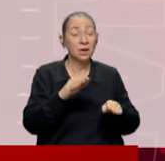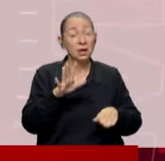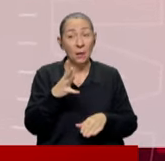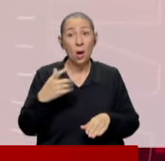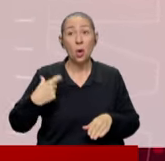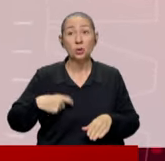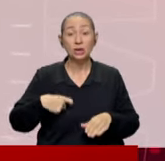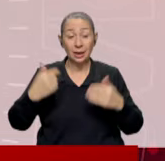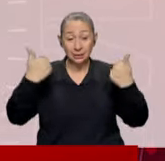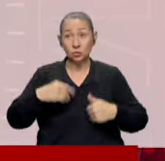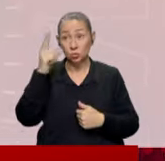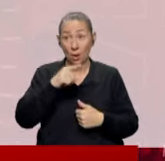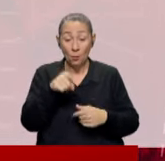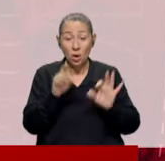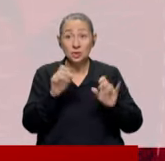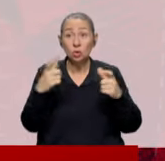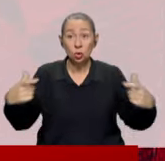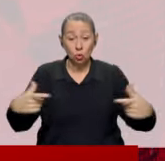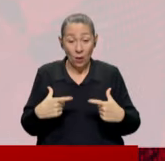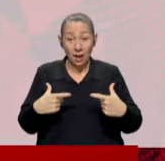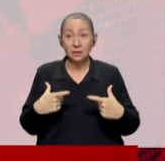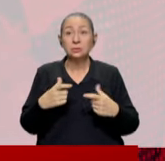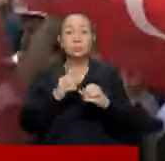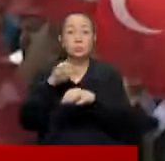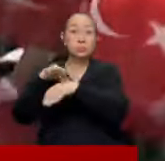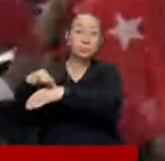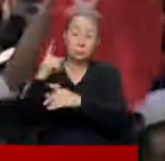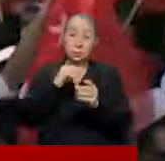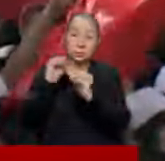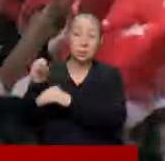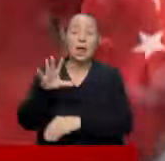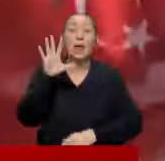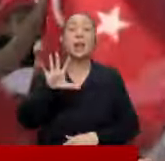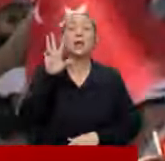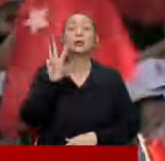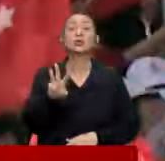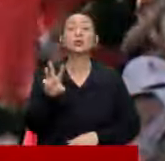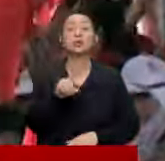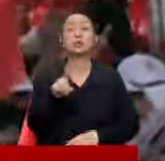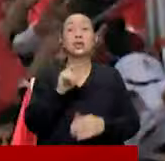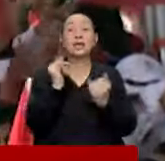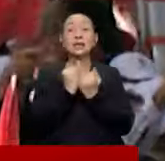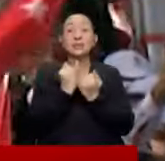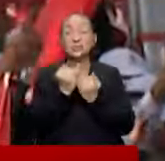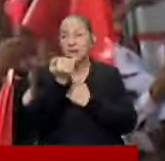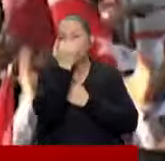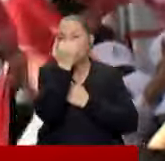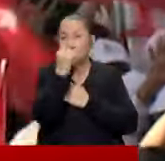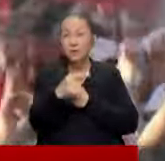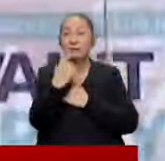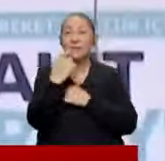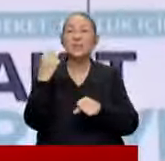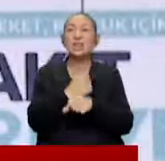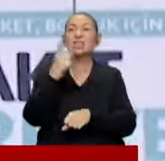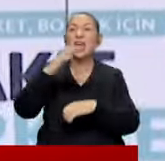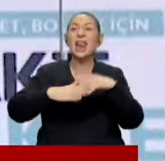Galiba özel durumum nedeniyle böylesi bir güvenlik tedbiriyle götürüldüm. 53 Kürt kardeşimin kanı bu